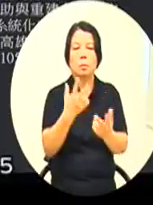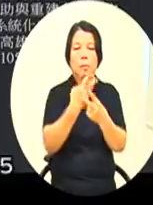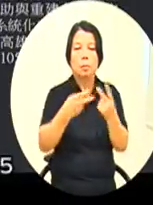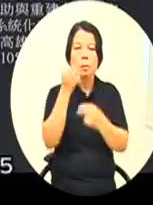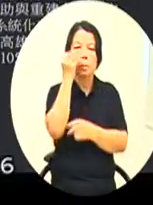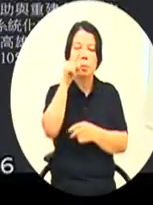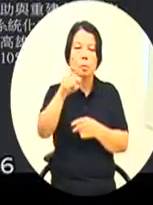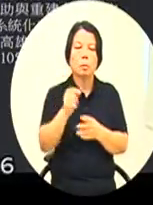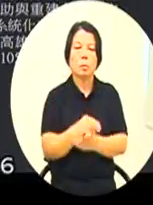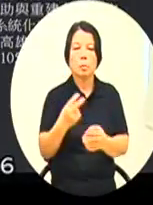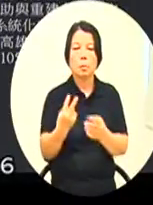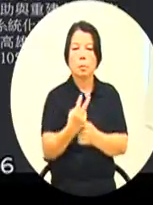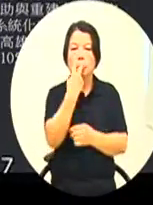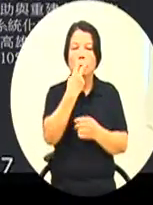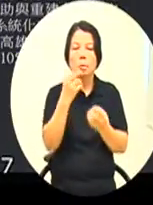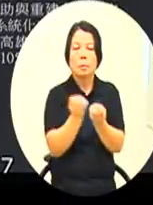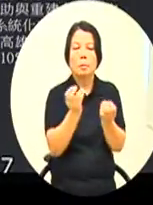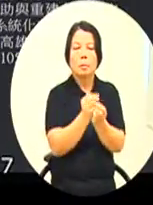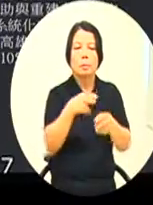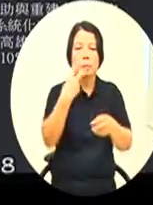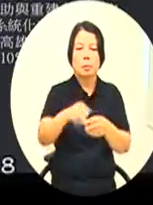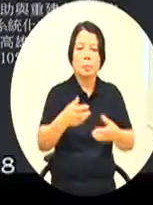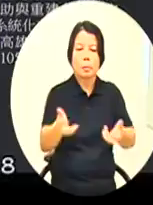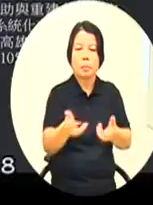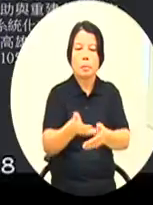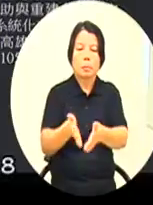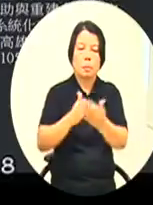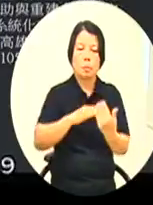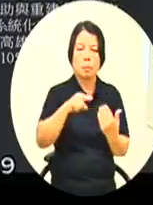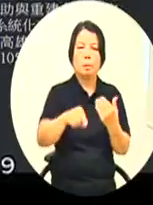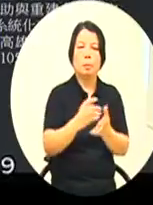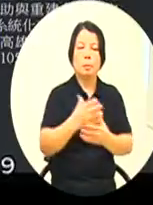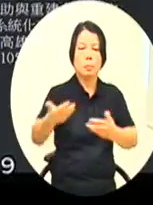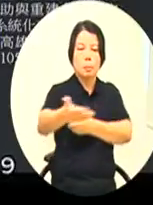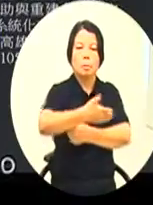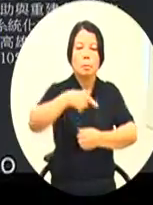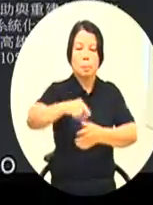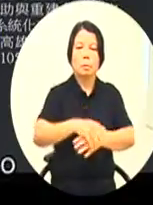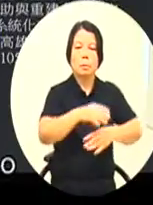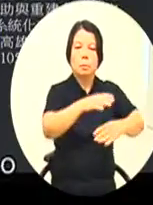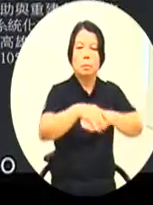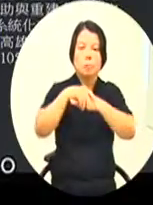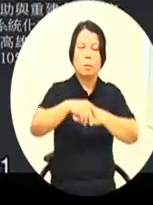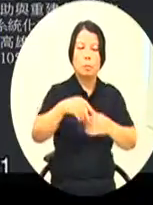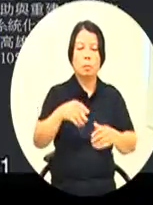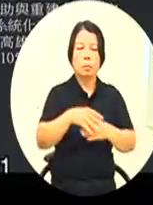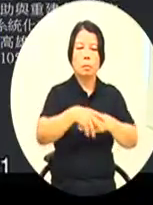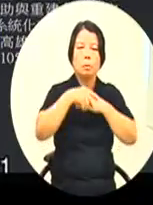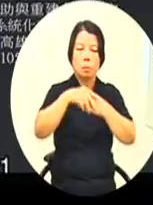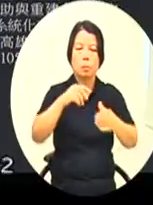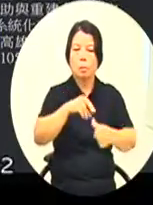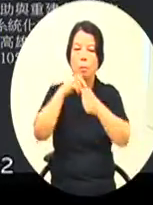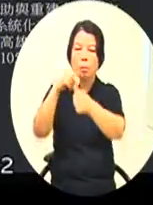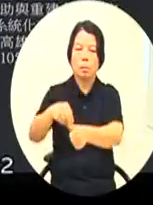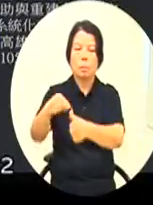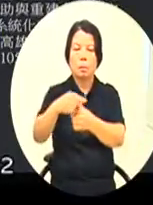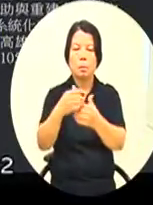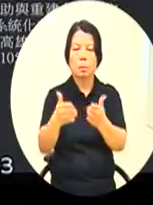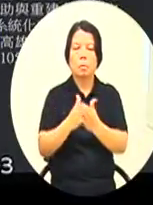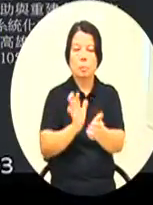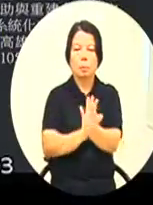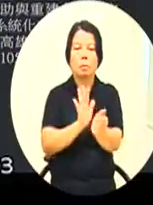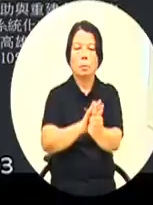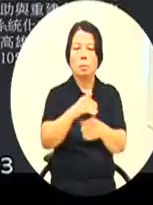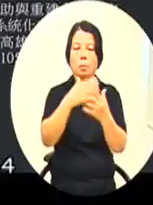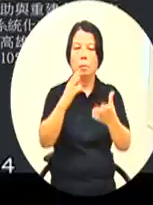爆的一个复健的过程哦。那其实是收集那个救灾安置跟辅助跟重建的各时期的文